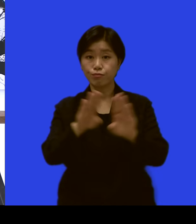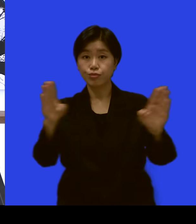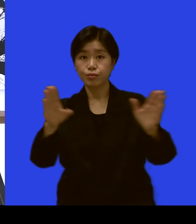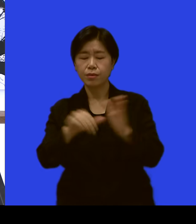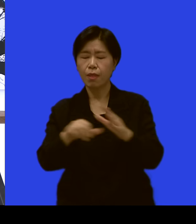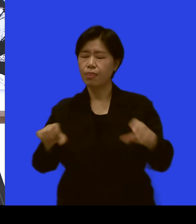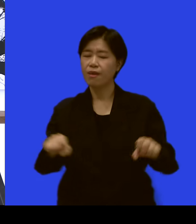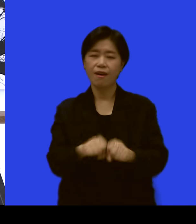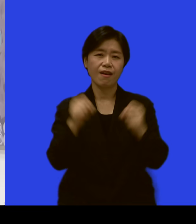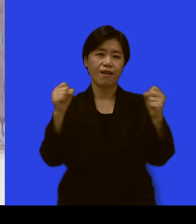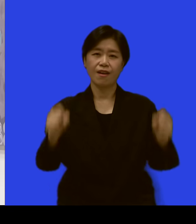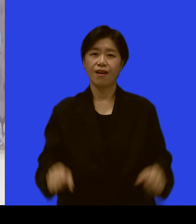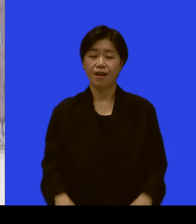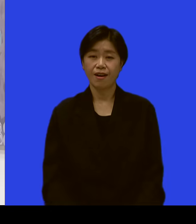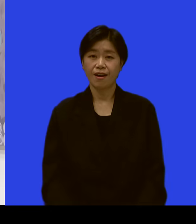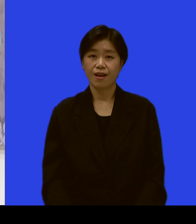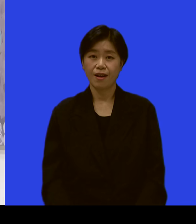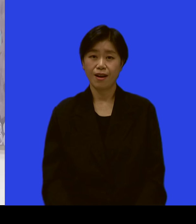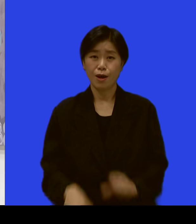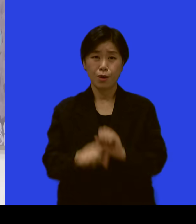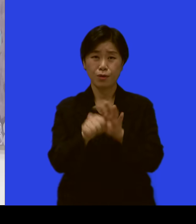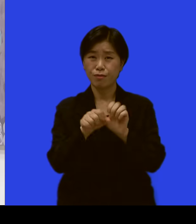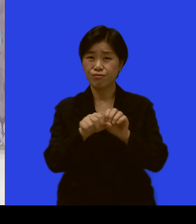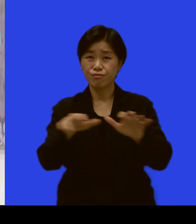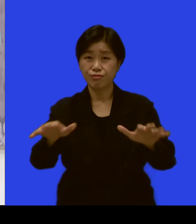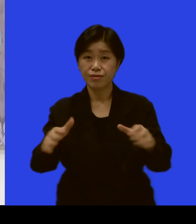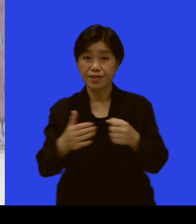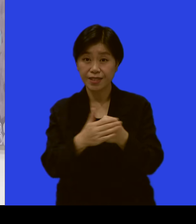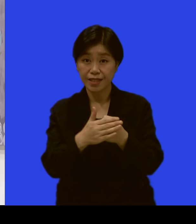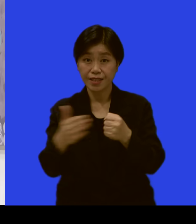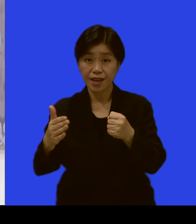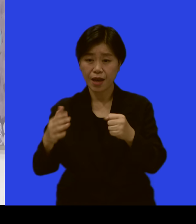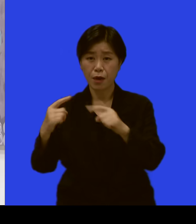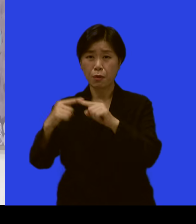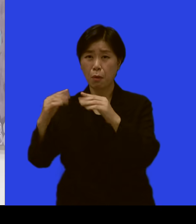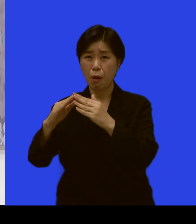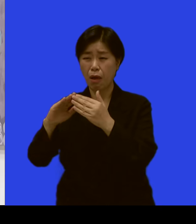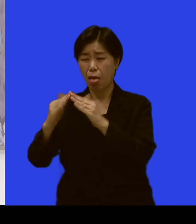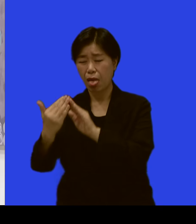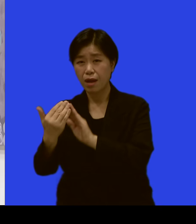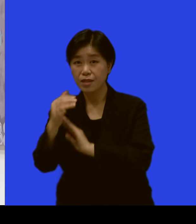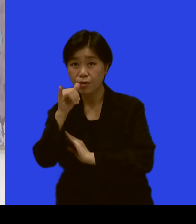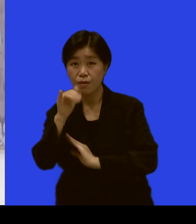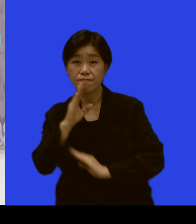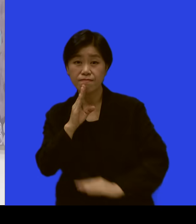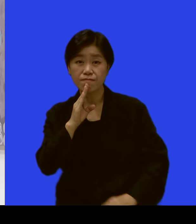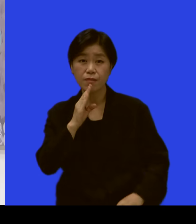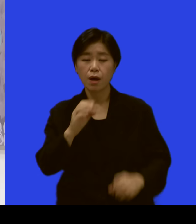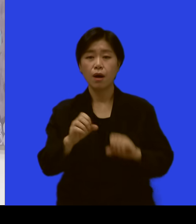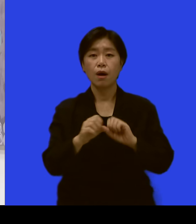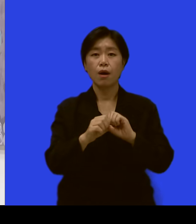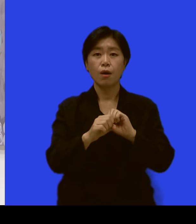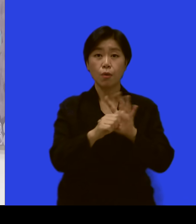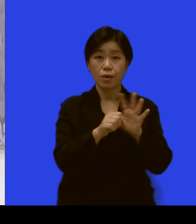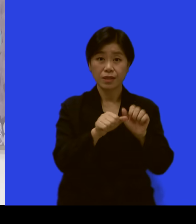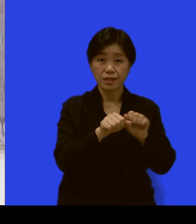근데 그러면서 코로나 시작되면서 예. 교회가 힘들었잖아요. 예, 예. 근데 코로나 시작되면서 유흥업계도